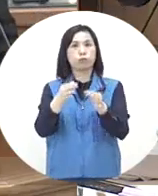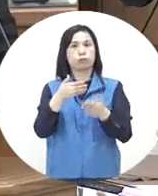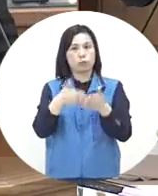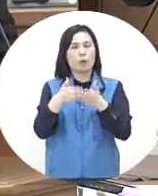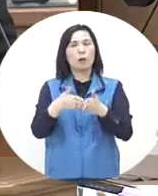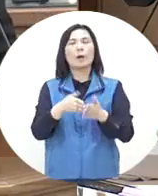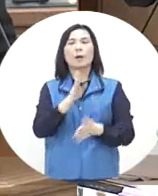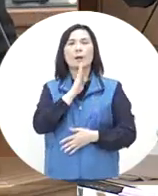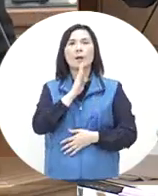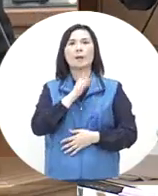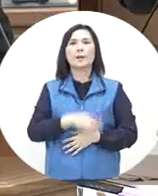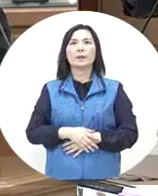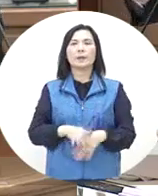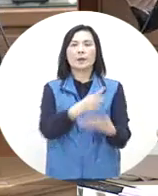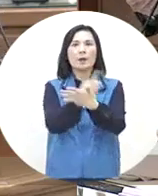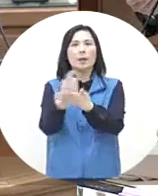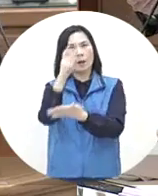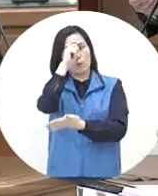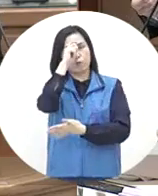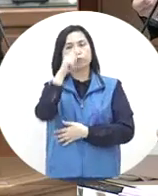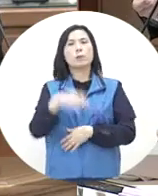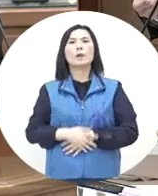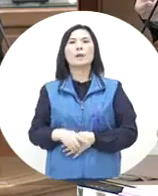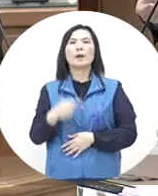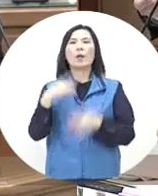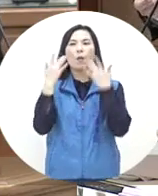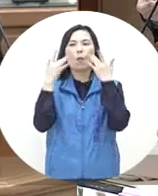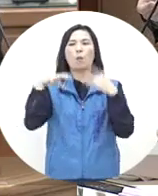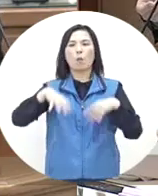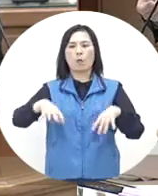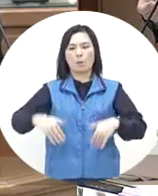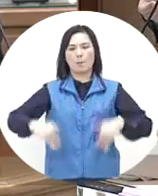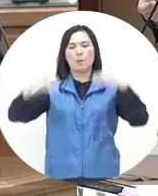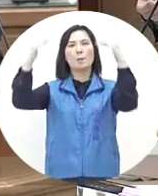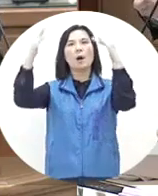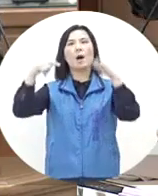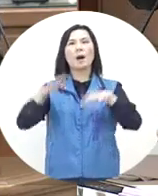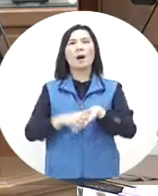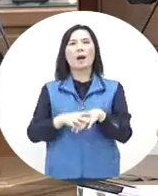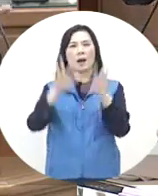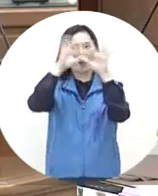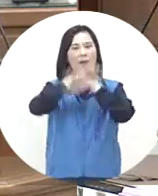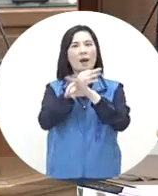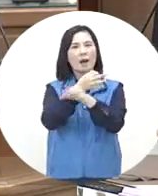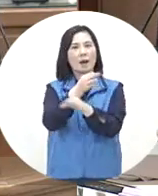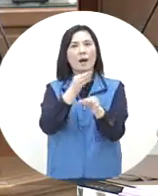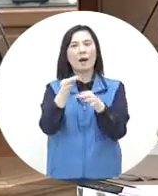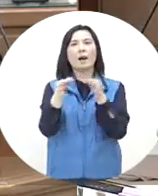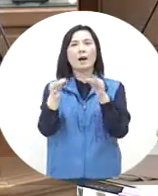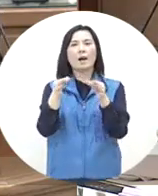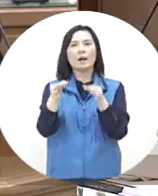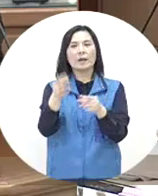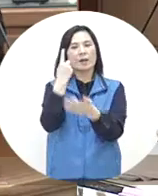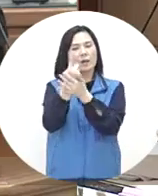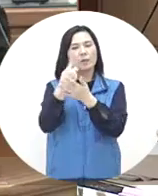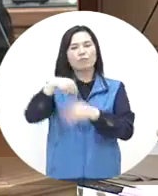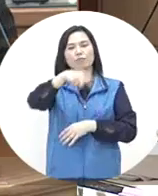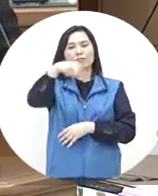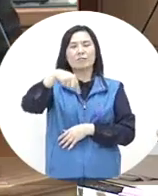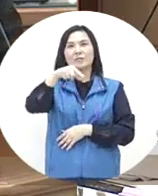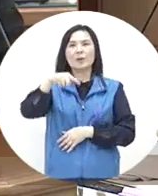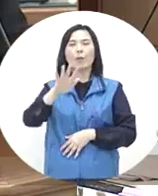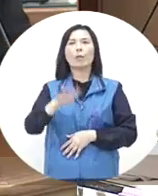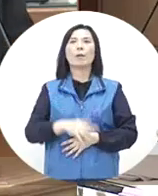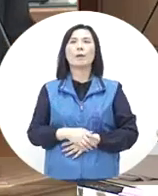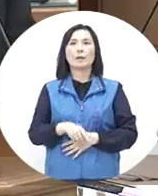要啊， 大家都很期待啊。 我菜市要大呢，夜市我逐天在行， 有啦， 我卡差是无夜市啊啦。 所以拜托市长，哦，这个西南夜市非常重